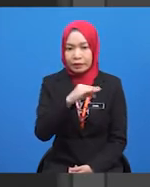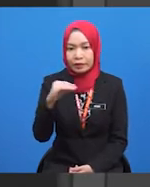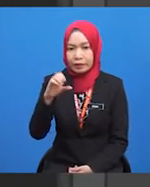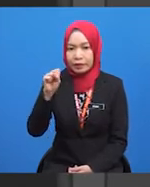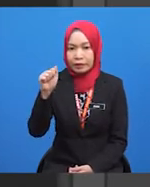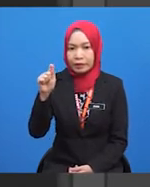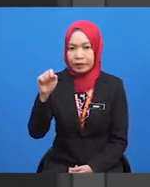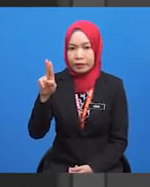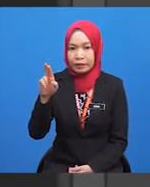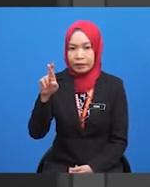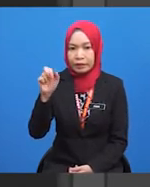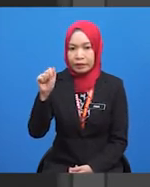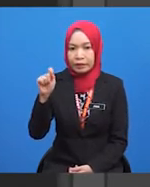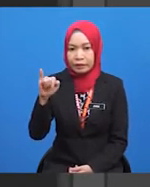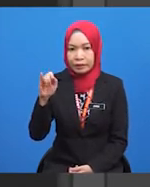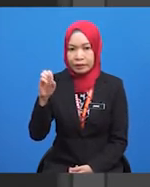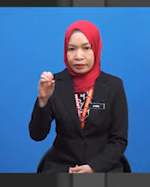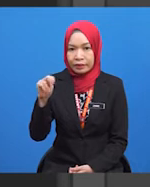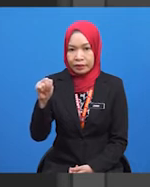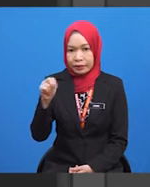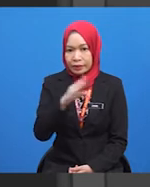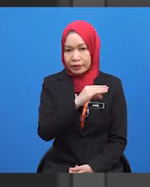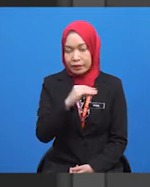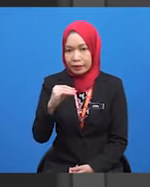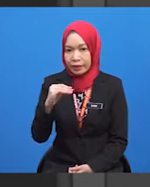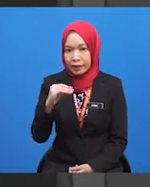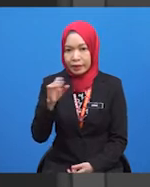Kemudian, laraskan kedudukan Hue,